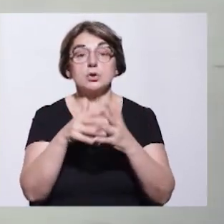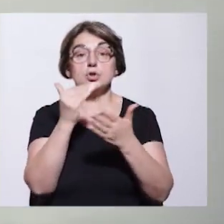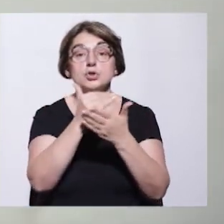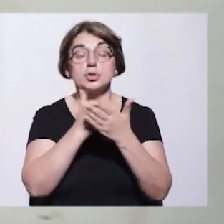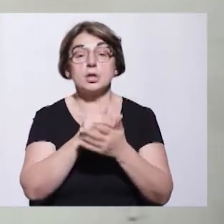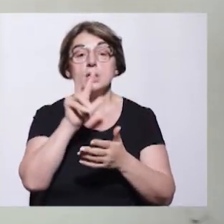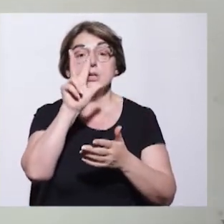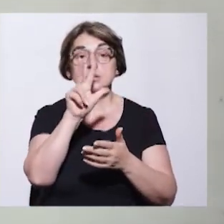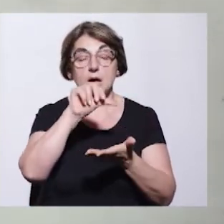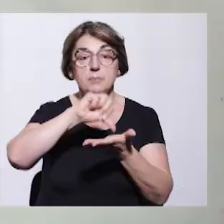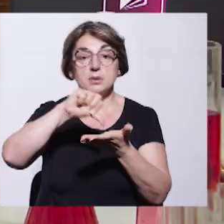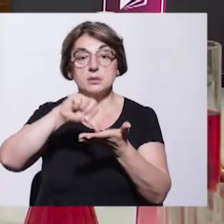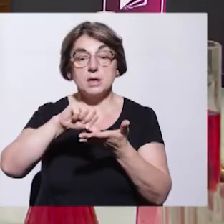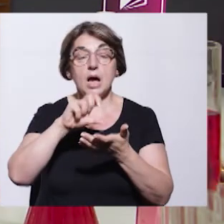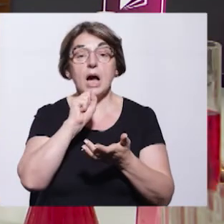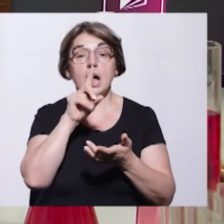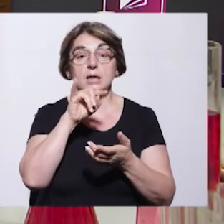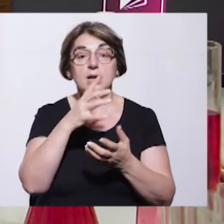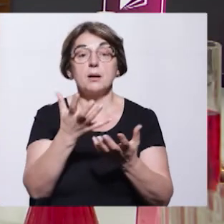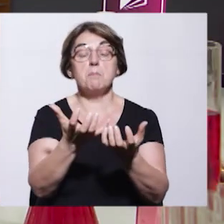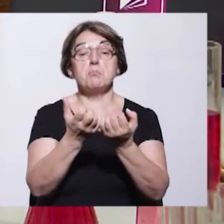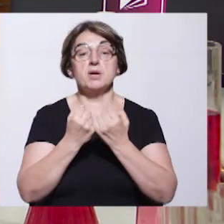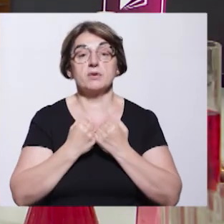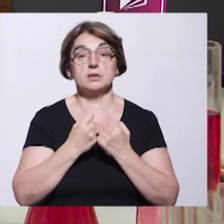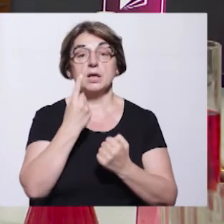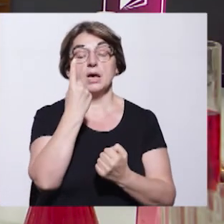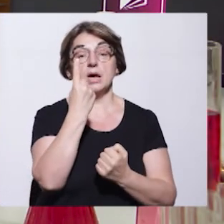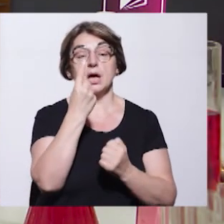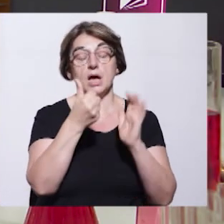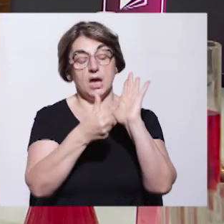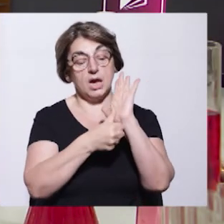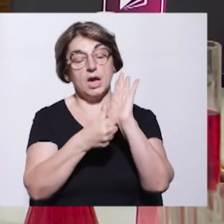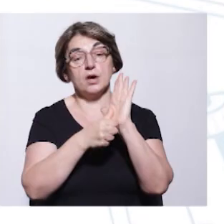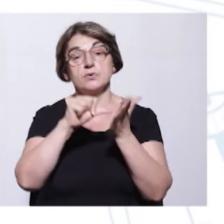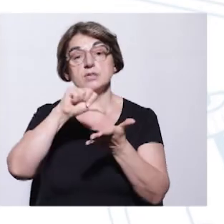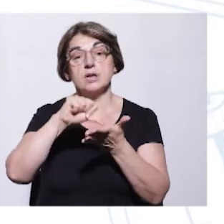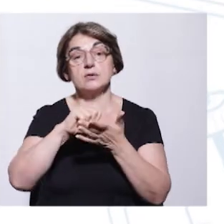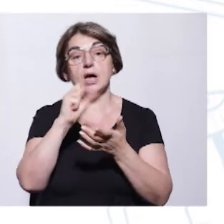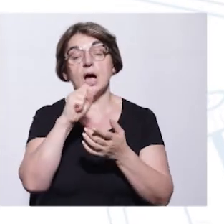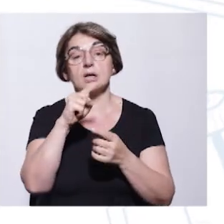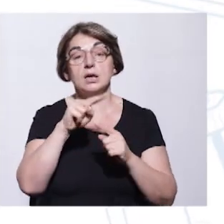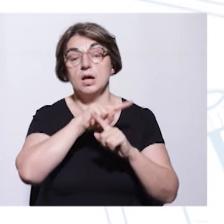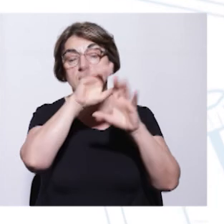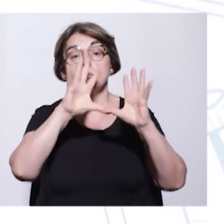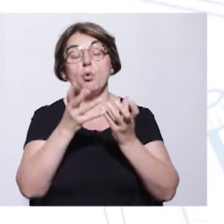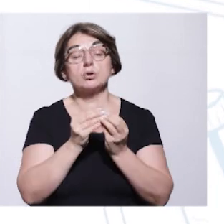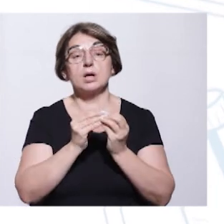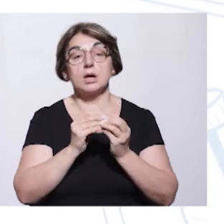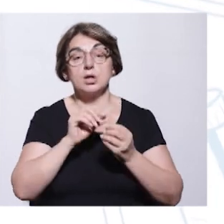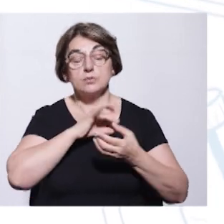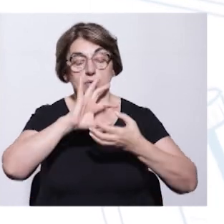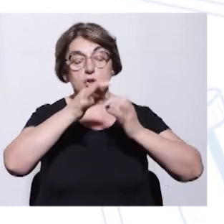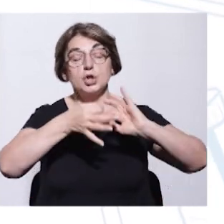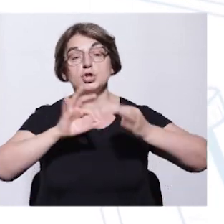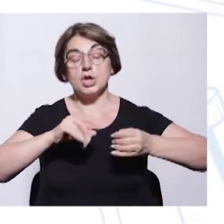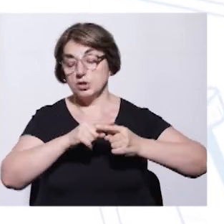შედეგად სამწევრიანი ალკანიდან ჩვენ მივიღეთ ექვსწევრიანი ალკანი, ესე იგი მოხდა